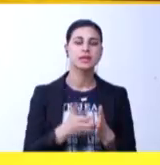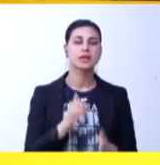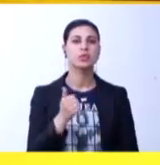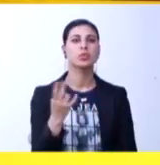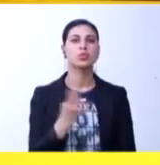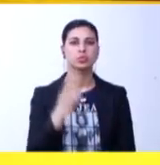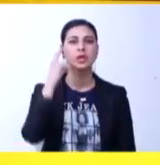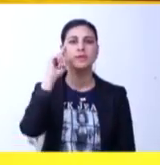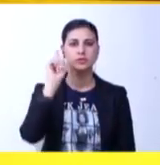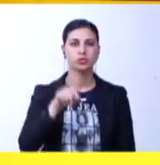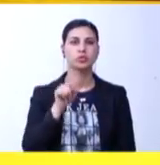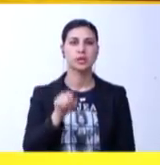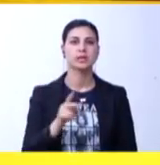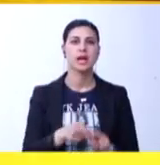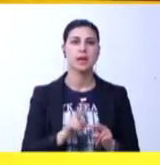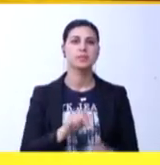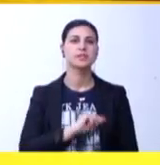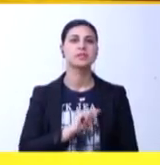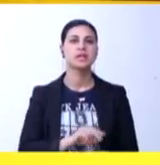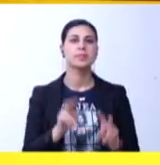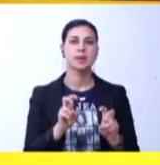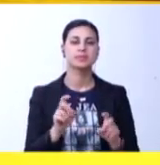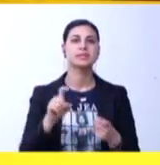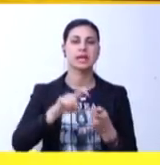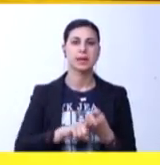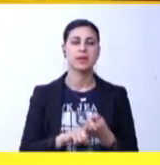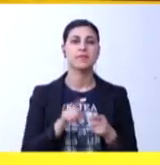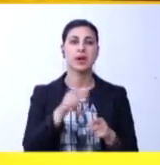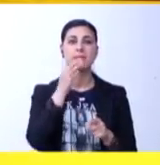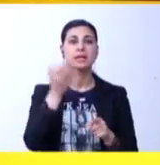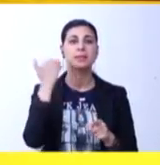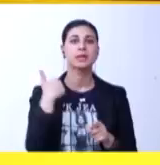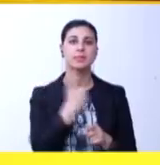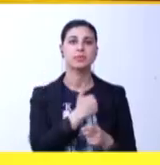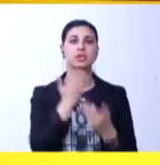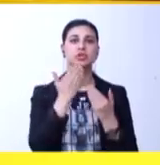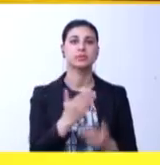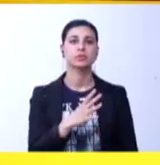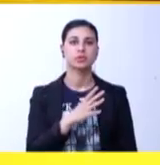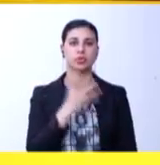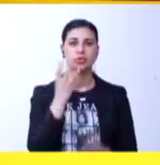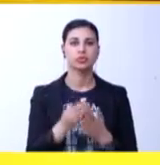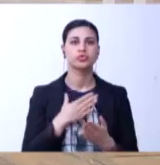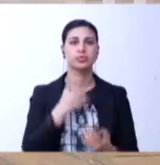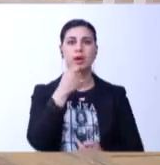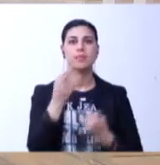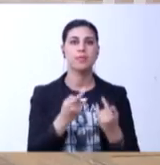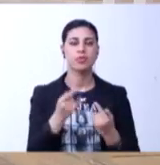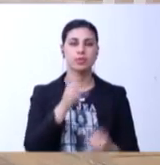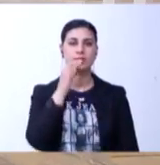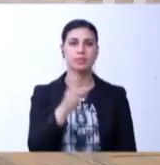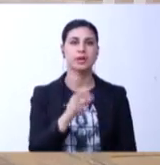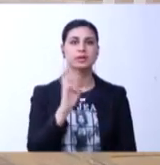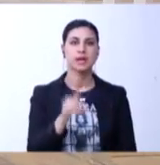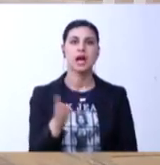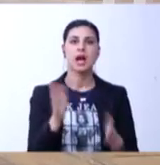უნდა ხდებოდეს მათი აი ამ თვისებების ურთიერთ გადაფარვა. მანამდე მე მინდა დაგისვათ კითხვა, რომელიც ჩვენმა მაყურებელმა დასვა და